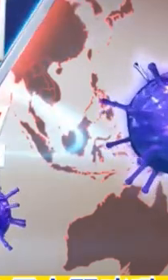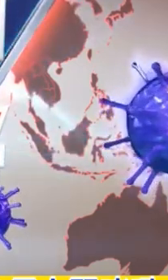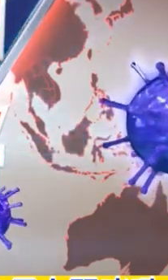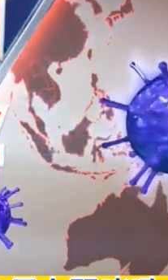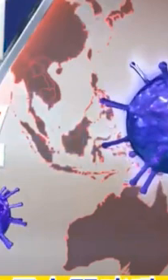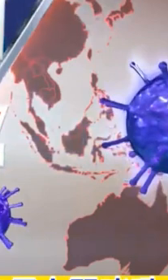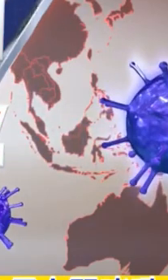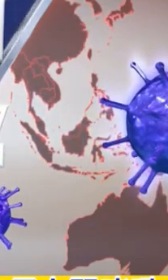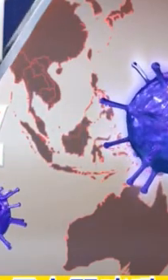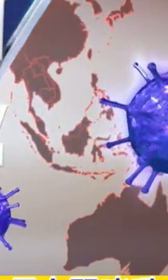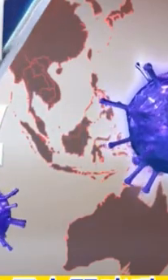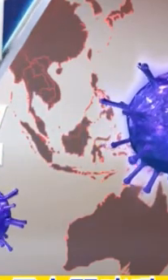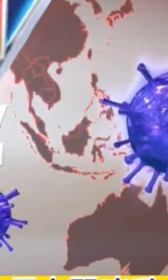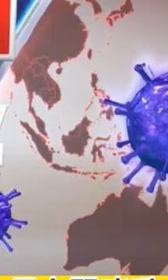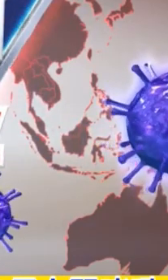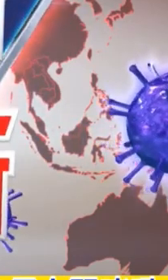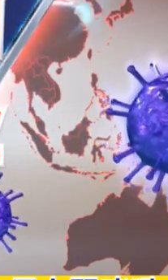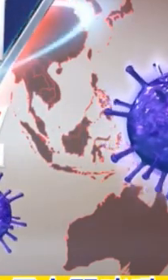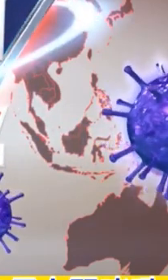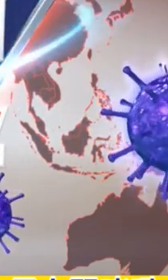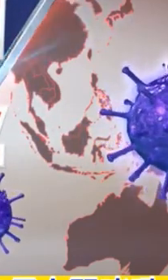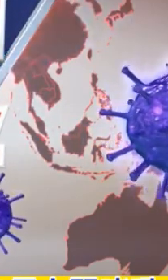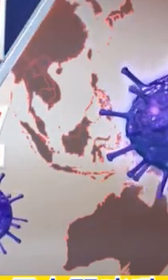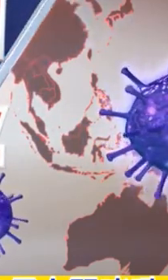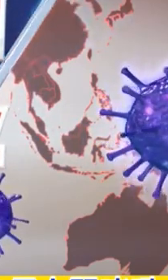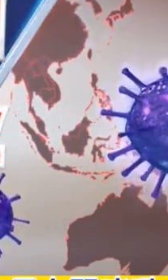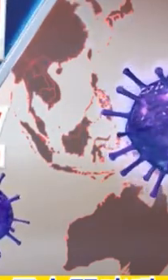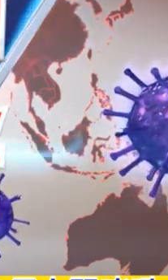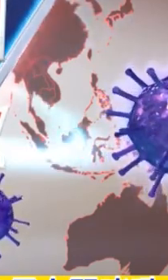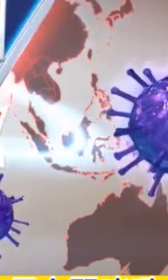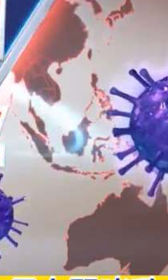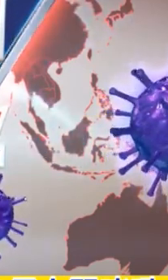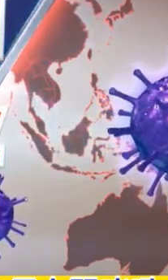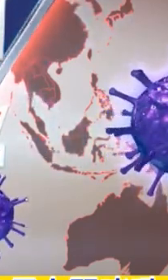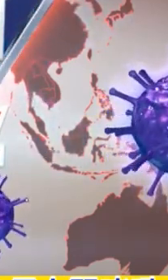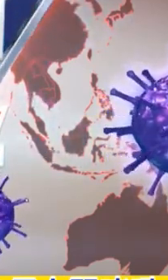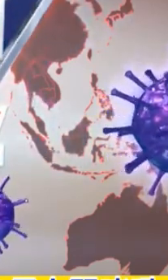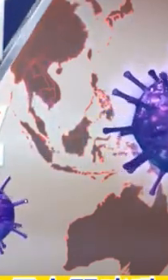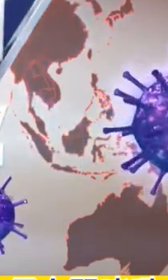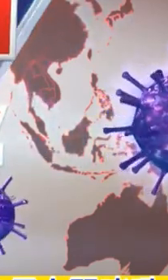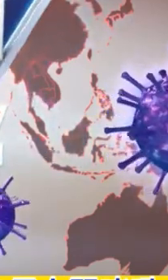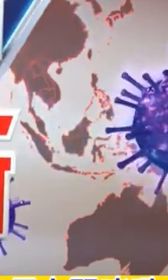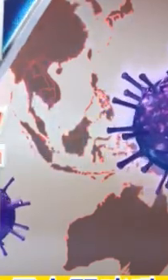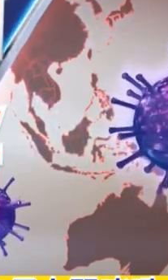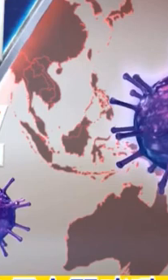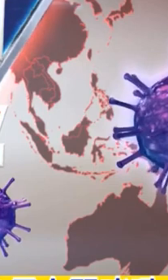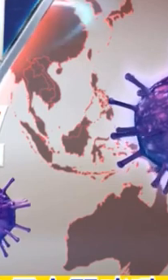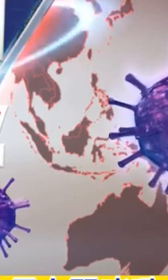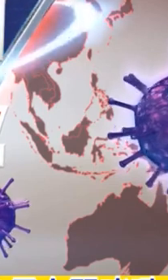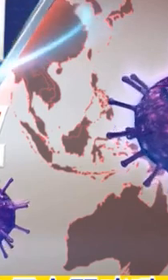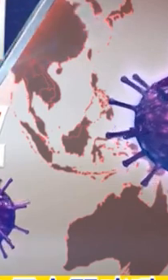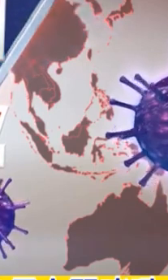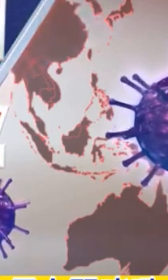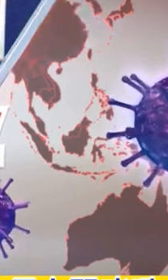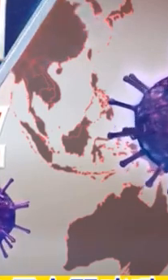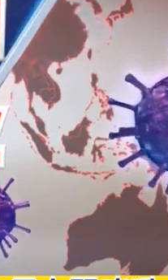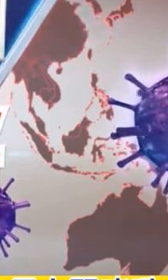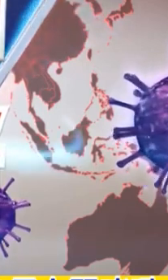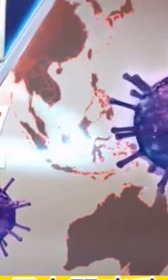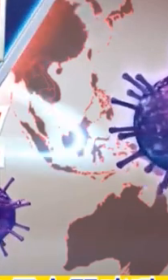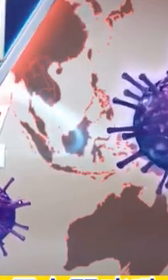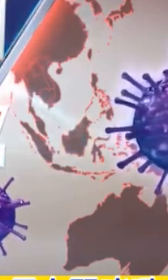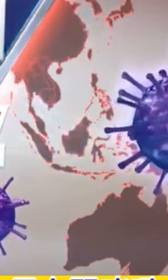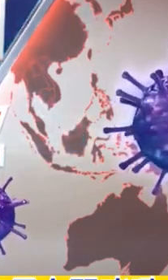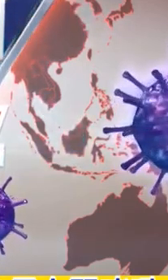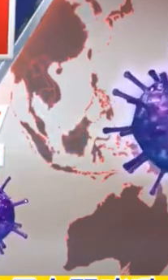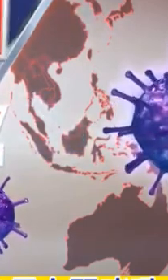烧当天确诊死亡。另外在今天中重症新增了有126例，儿童重症有1例是10个月大的男